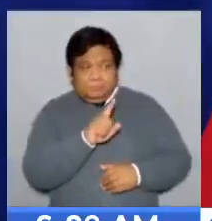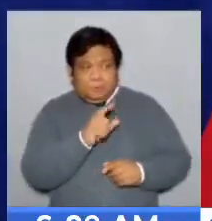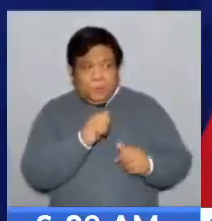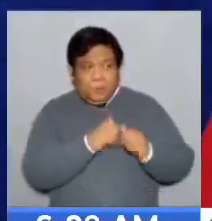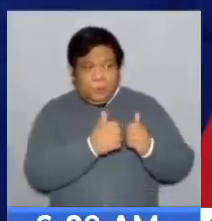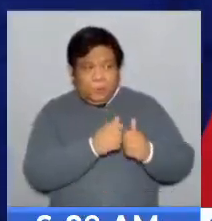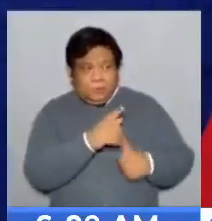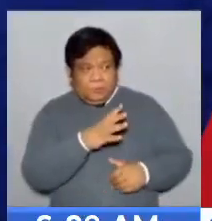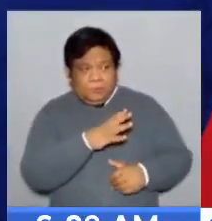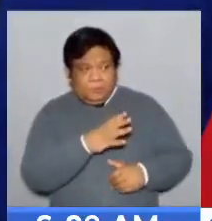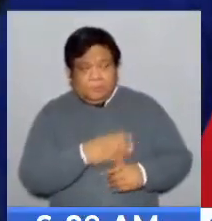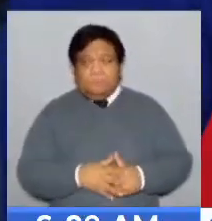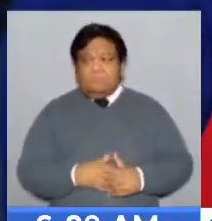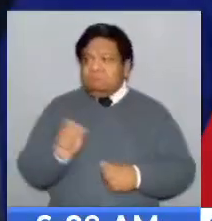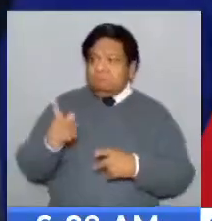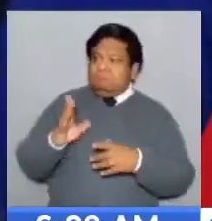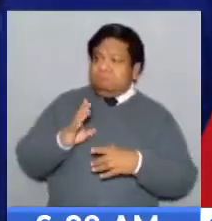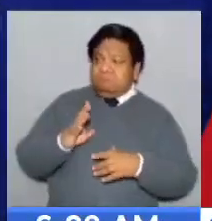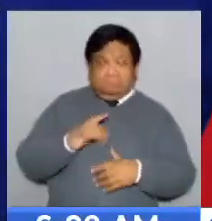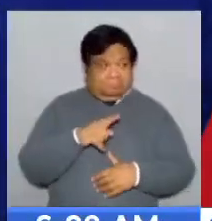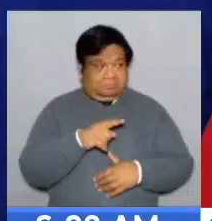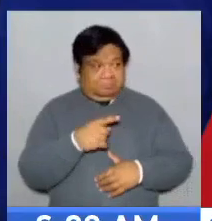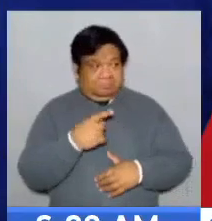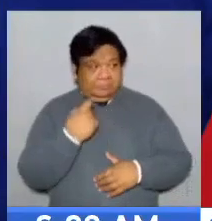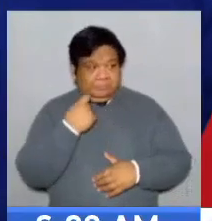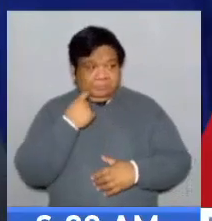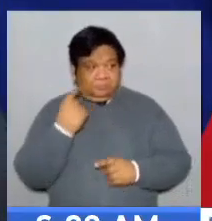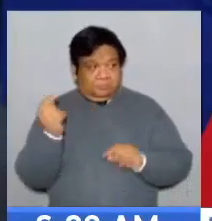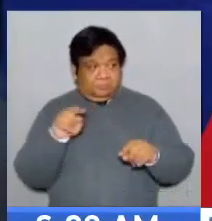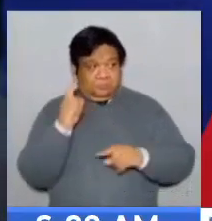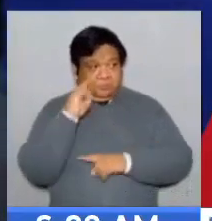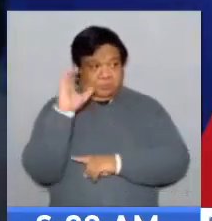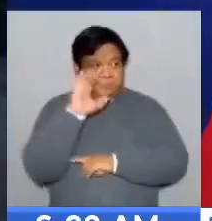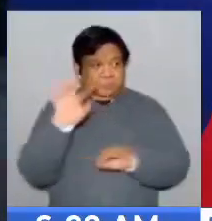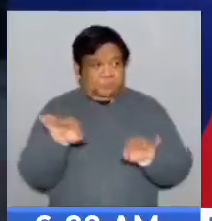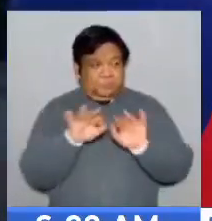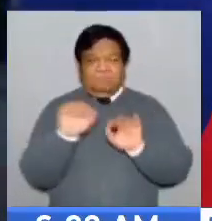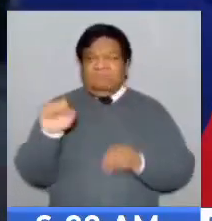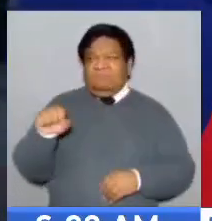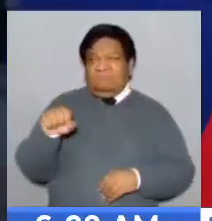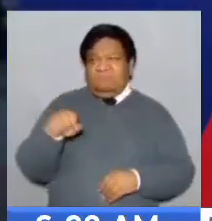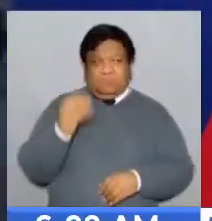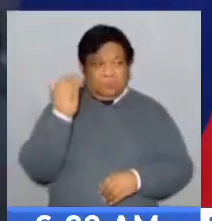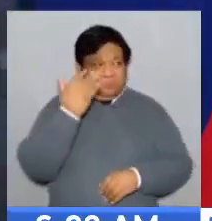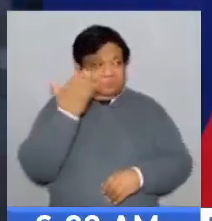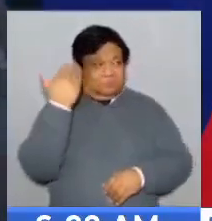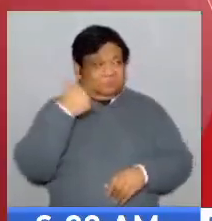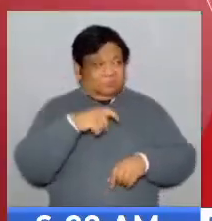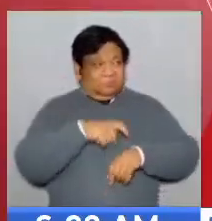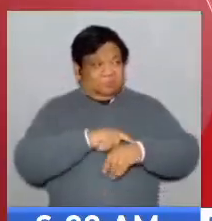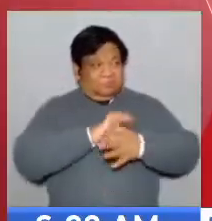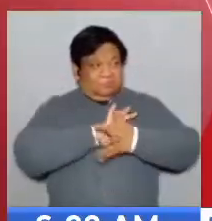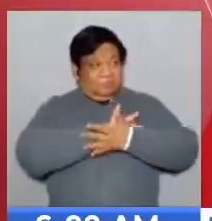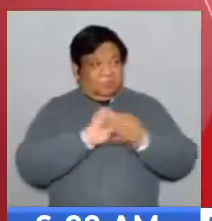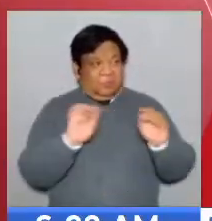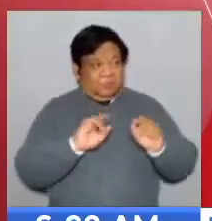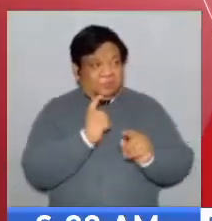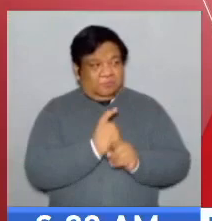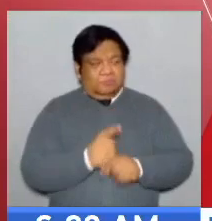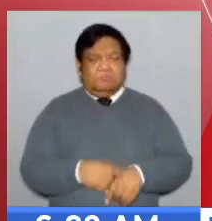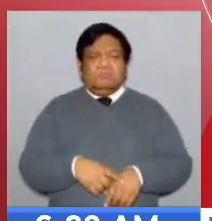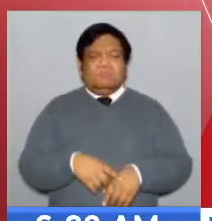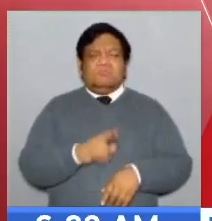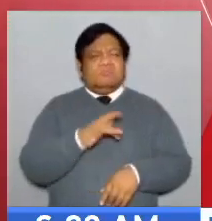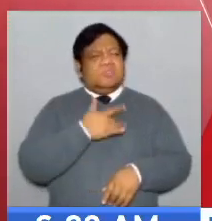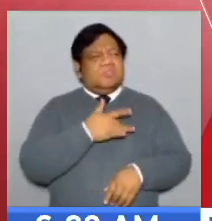Ngayon na lang uli ba kayo nakadalo ng simbang gabi? Opo. Oo, dahil yung mga nung panahon na may pandemya, wala tayo. Anong pakiramdam nyo?